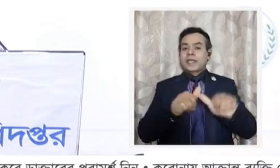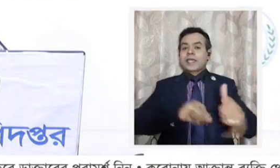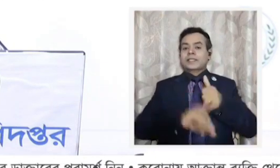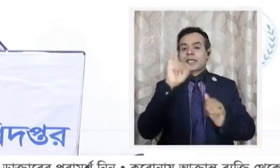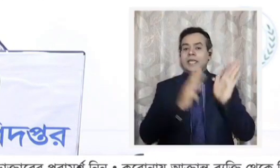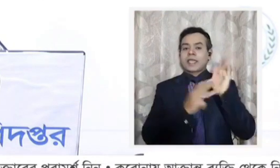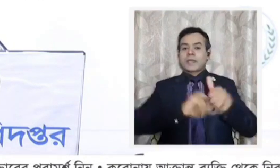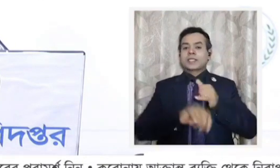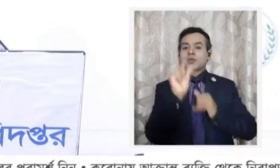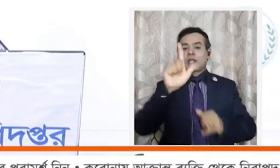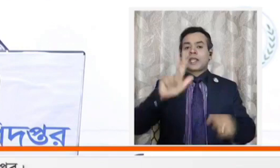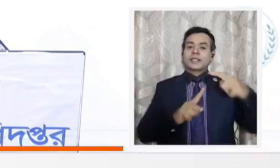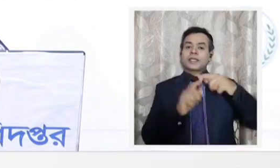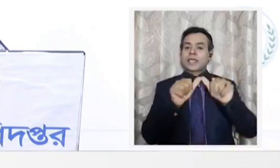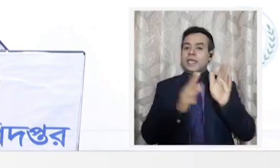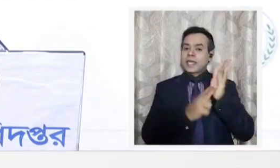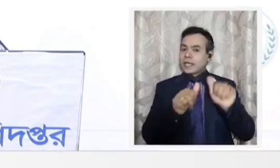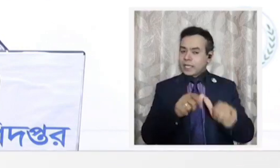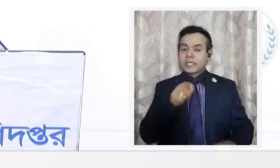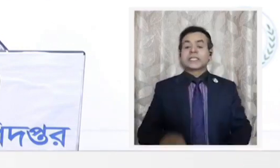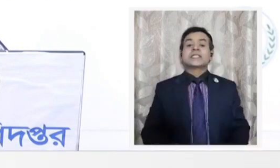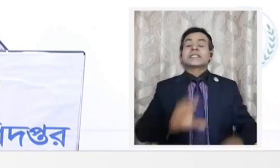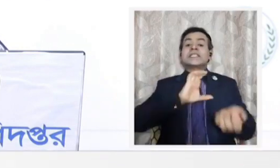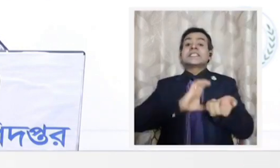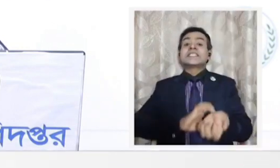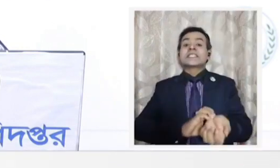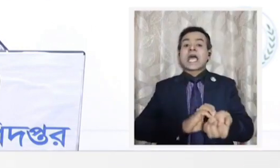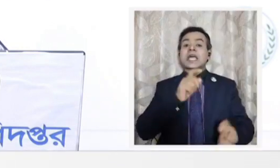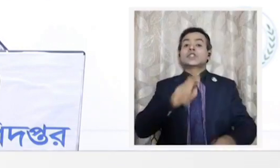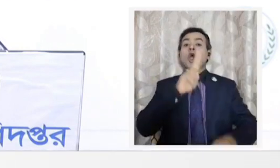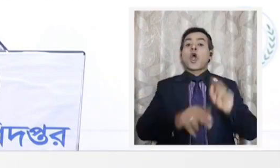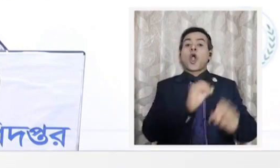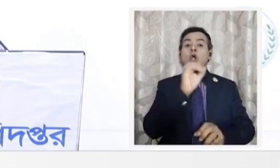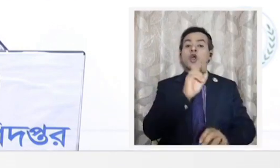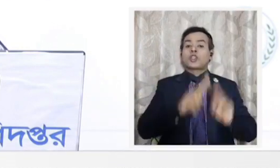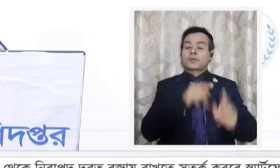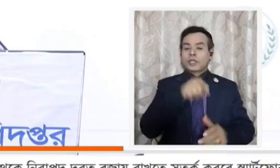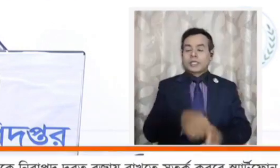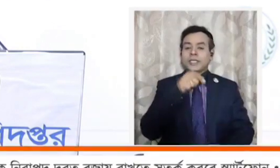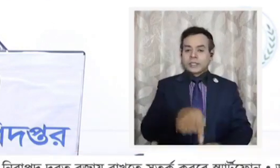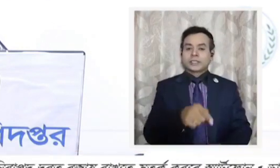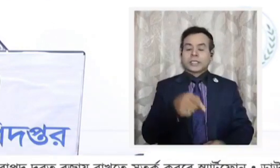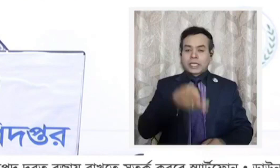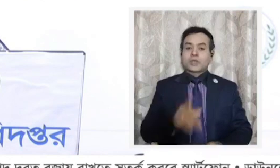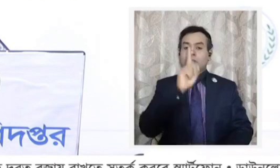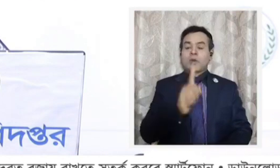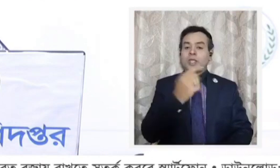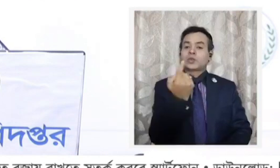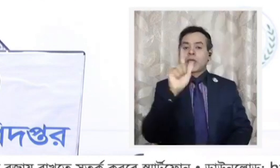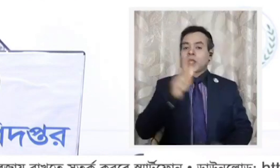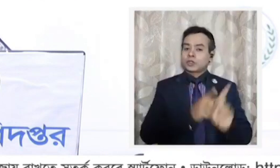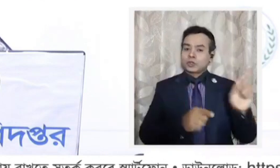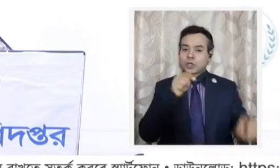आसलामु आलैकुम आमी अध्यापक डॉक्टर नासिमा सुलताना दैनिक स्वास्थ्य बुलेटिन स्वास्थ्य अधिदप्तर थेके आज आपनादेर सामने